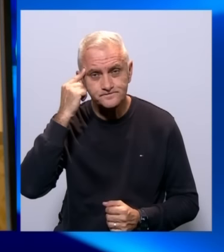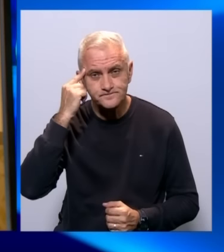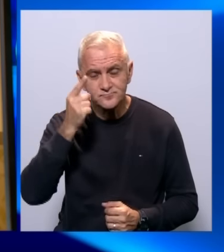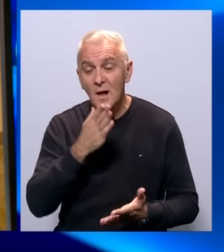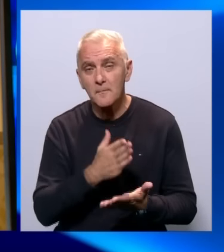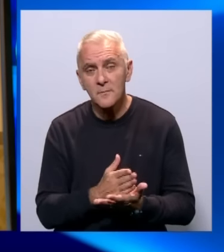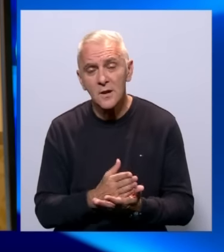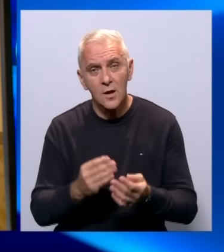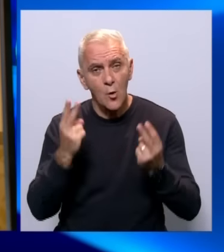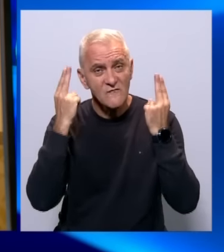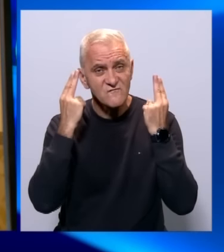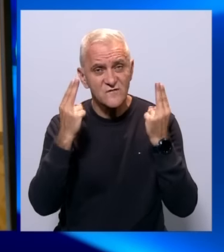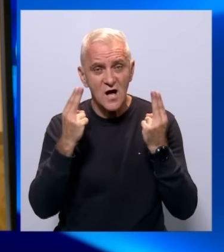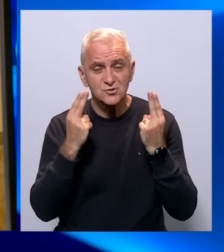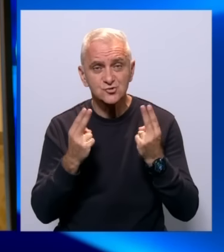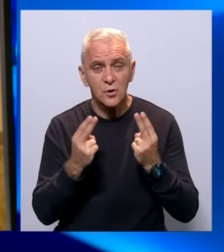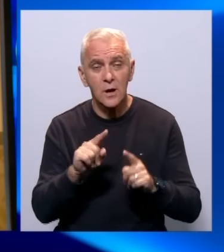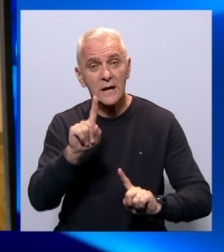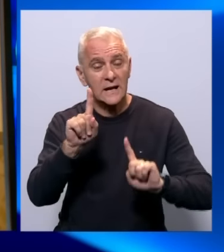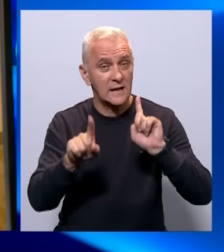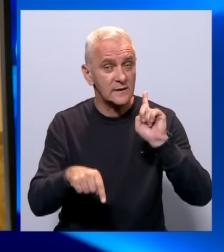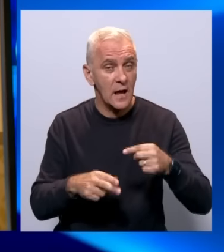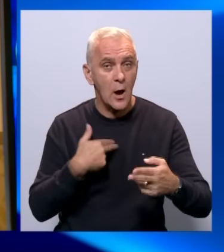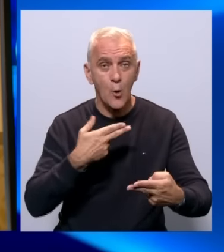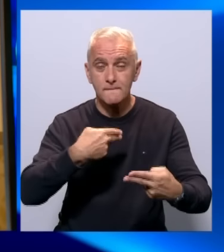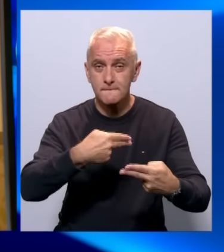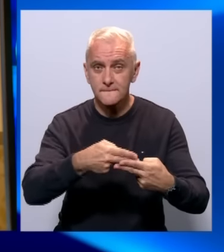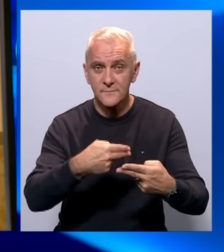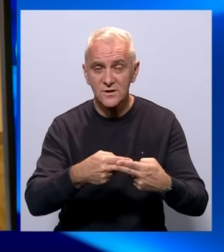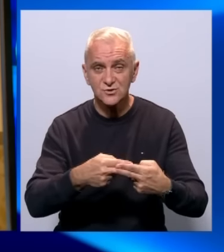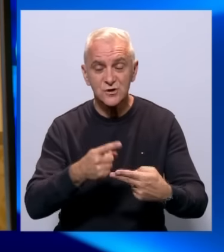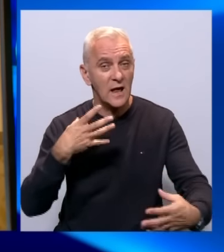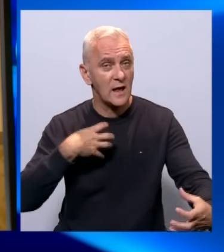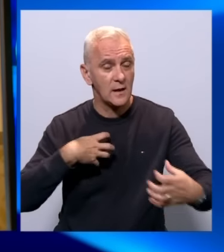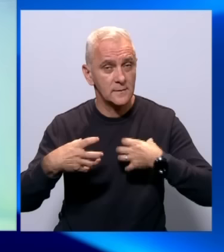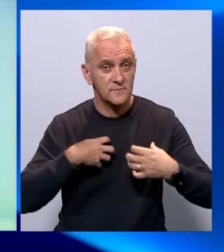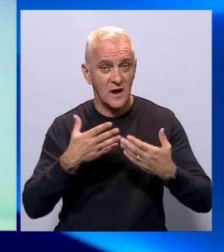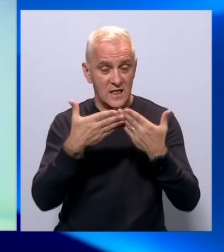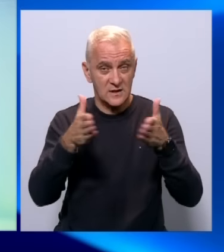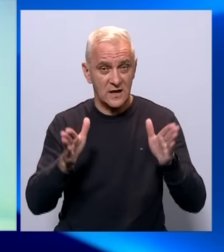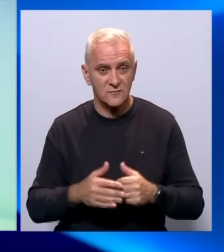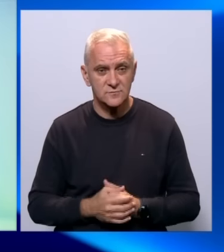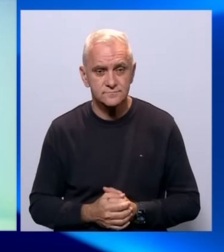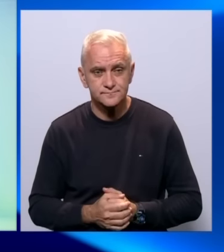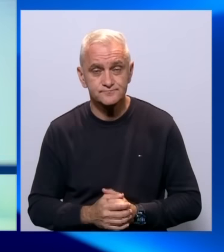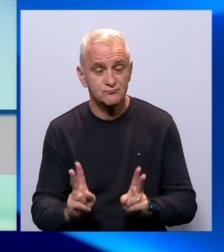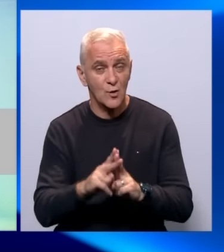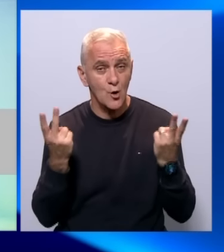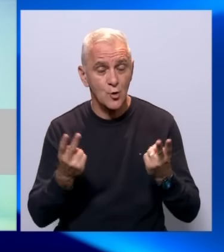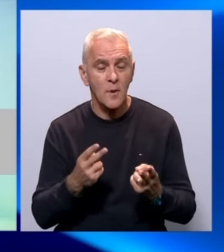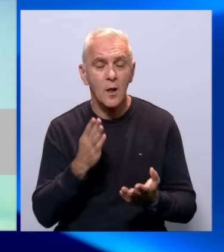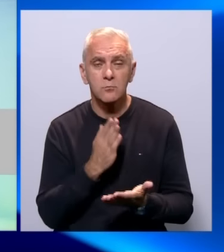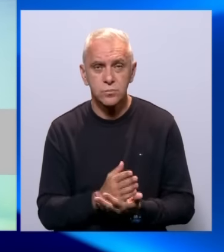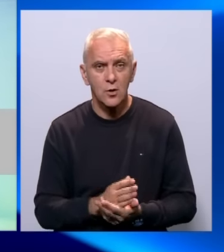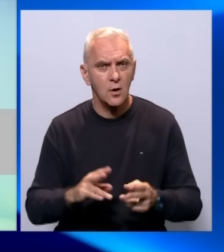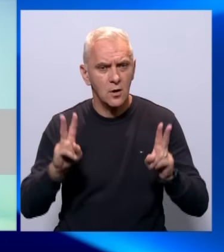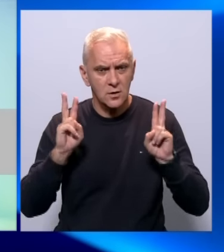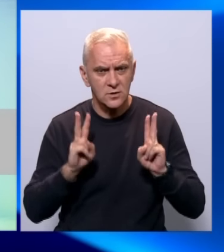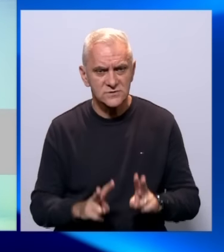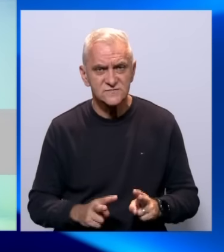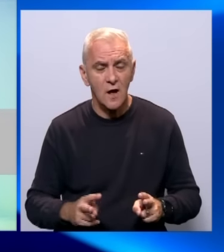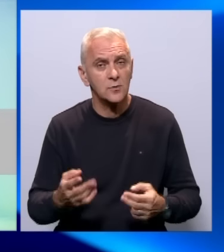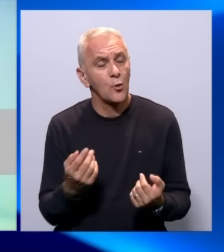bilo važno da se nekako približi i teatarskoj javnosti. Roman je bio zaista veliki